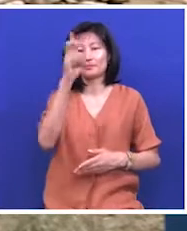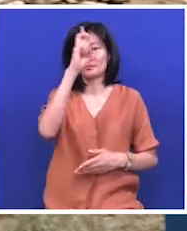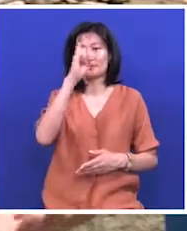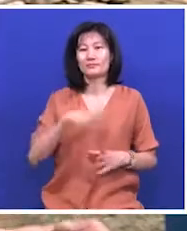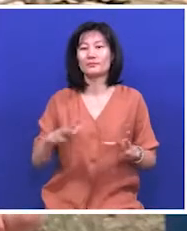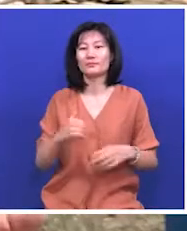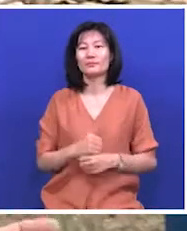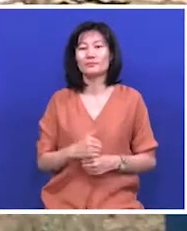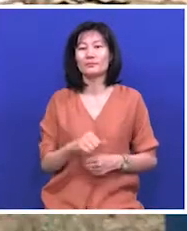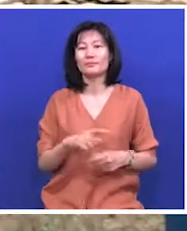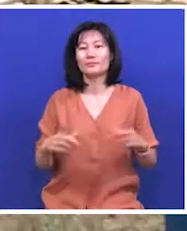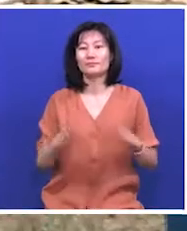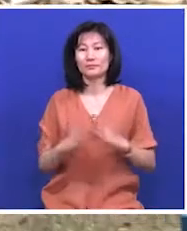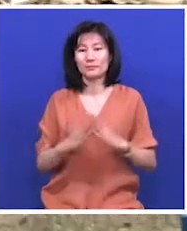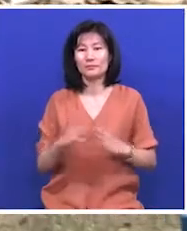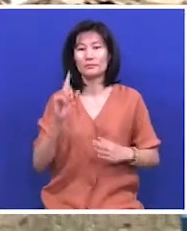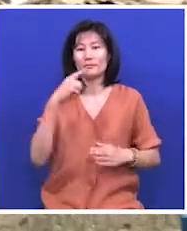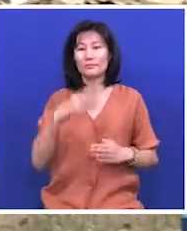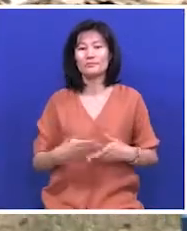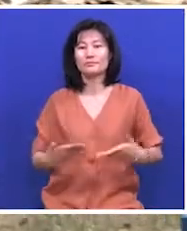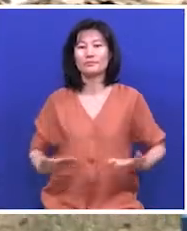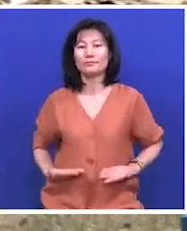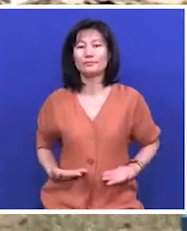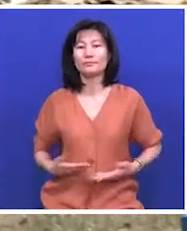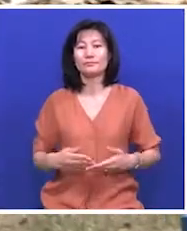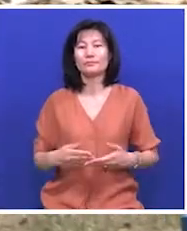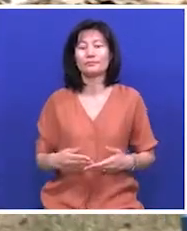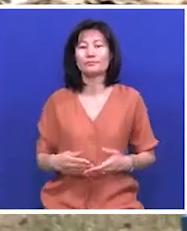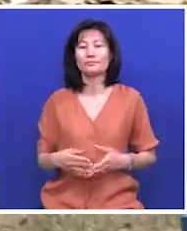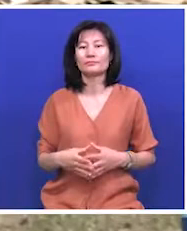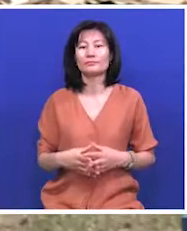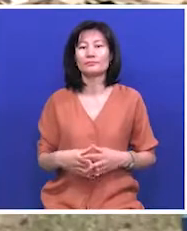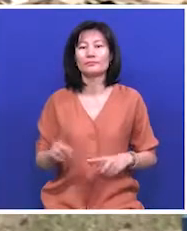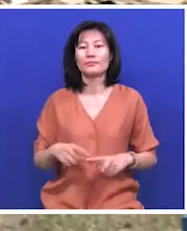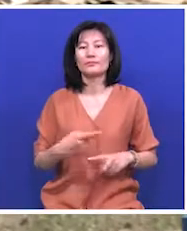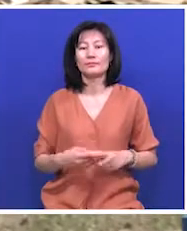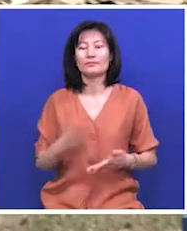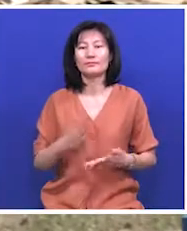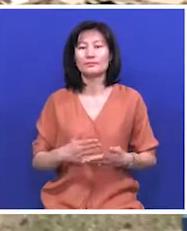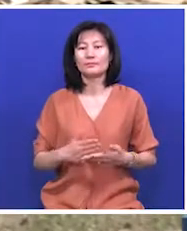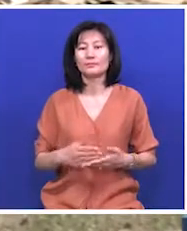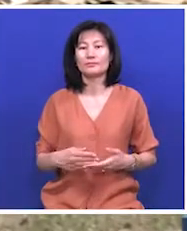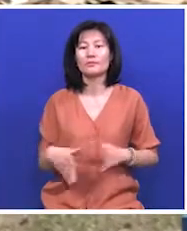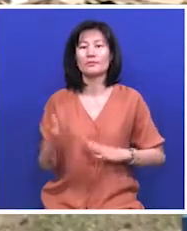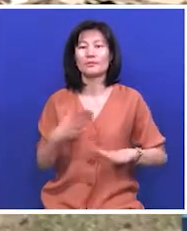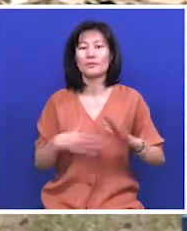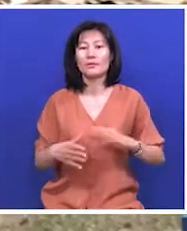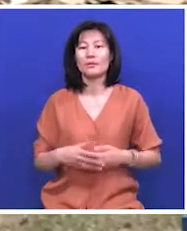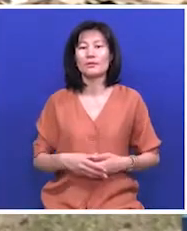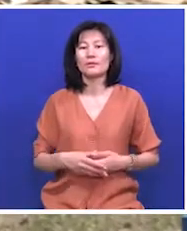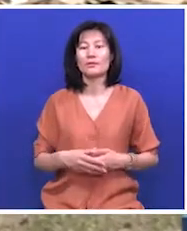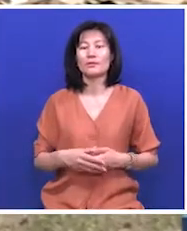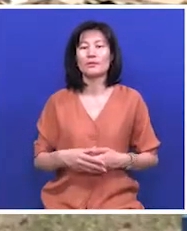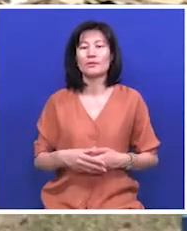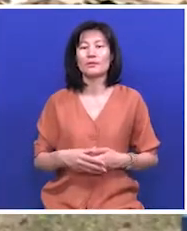мына өкімет басшымыз енді келіп үй береді деп айтып отыр. Мен өмірімде алмаймын, алам деп ойламаппын. Мен сондай бітіп отырмын